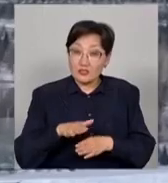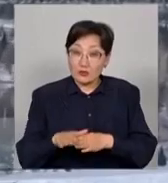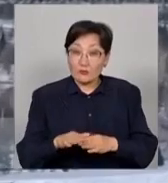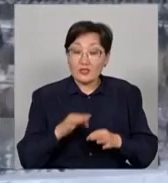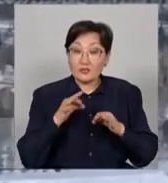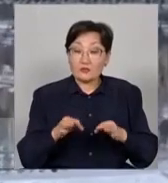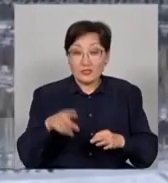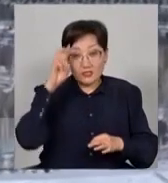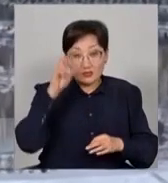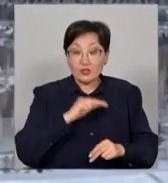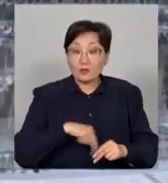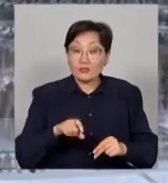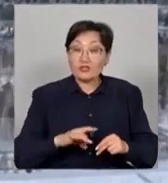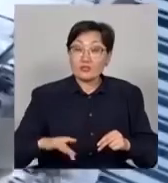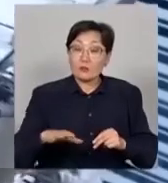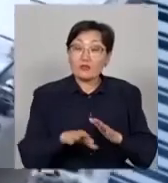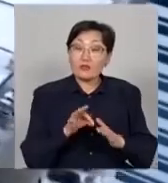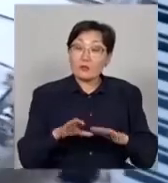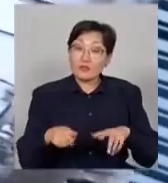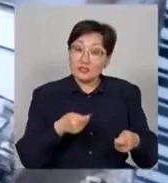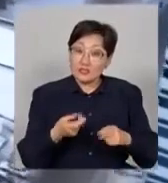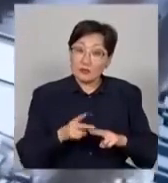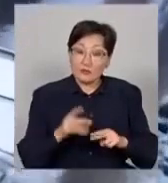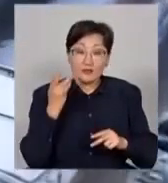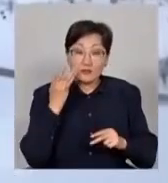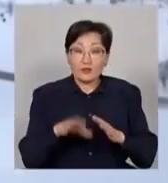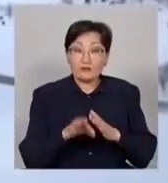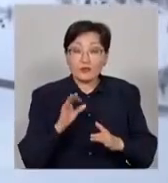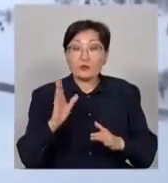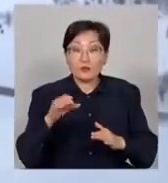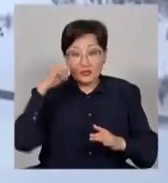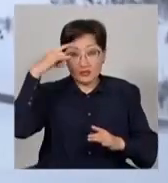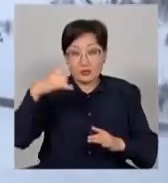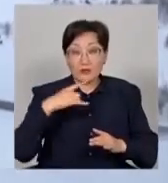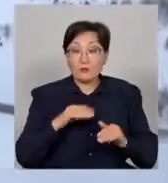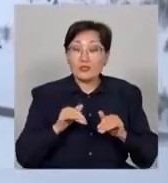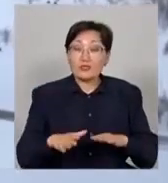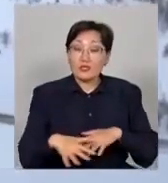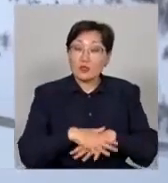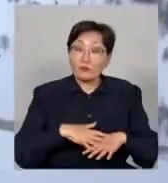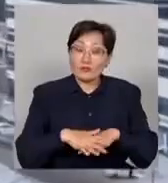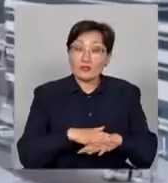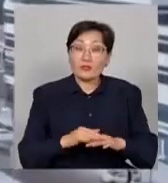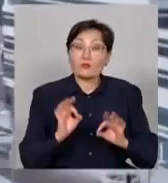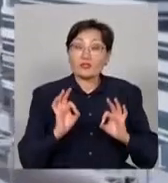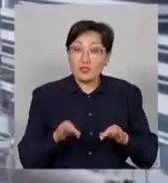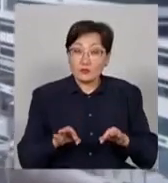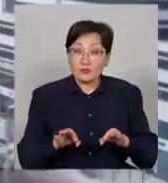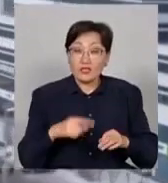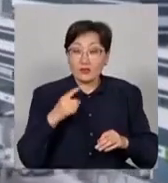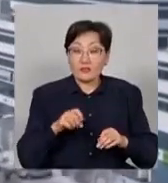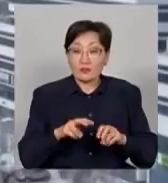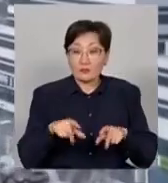отмечают государственные деятели республики. Выбор президента – это всегда выбор будущего страны. И решение народа Казахстана абсолютно логично,